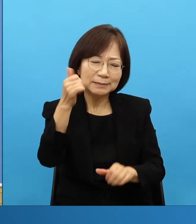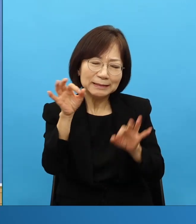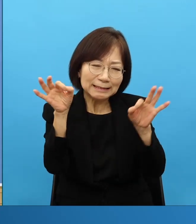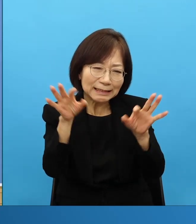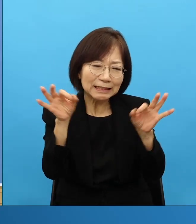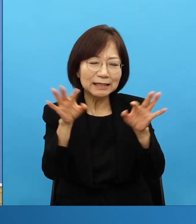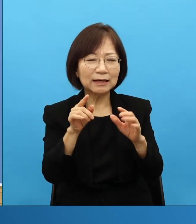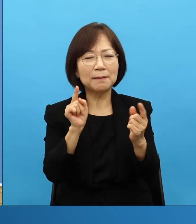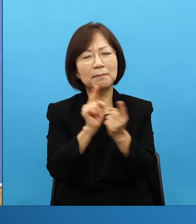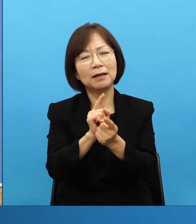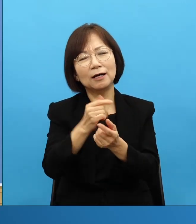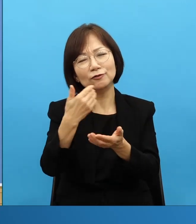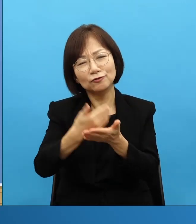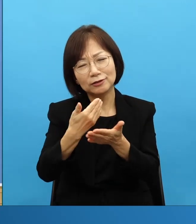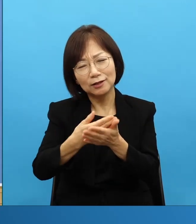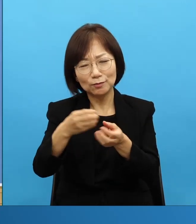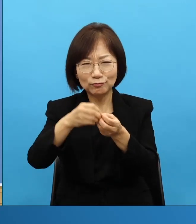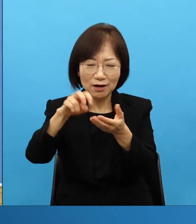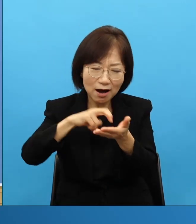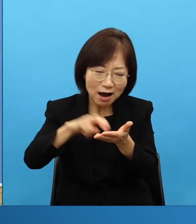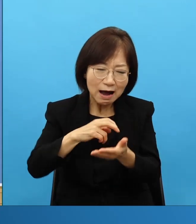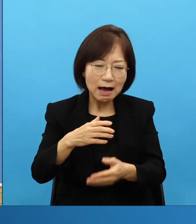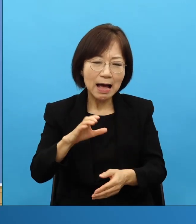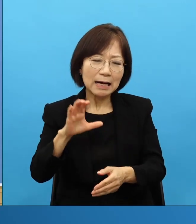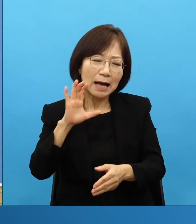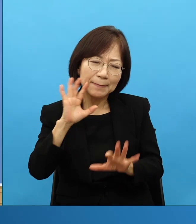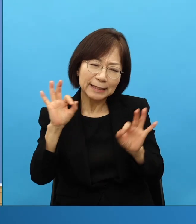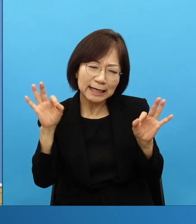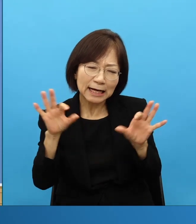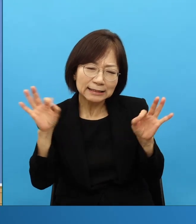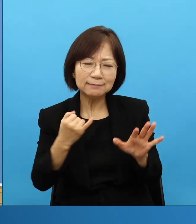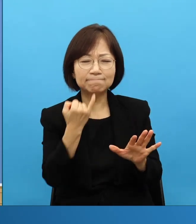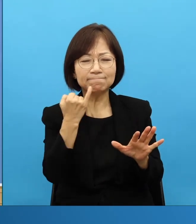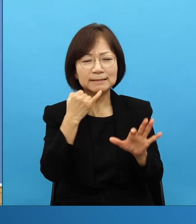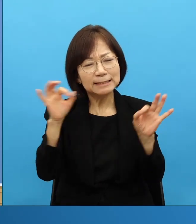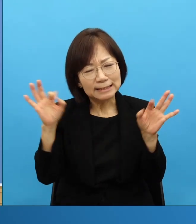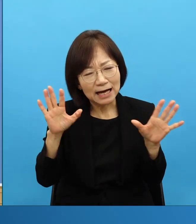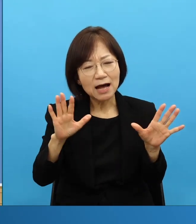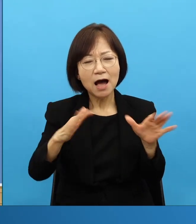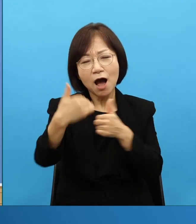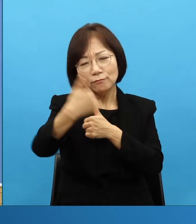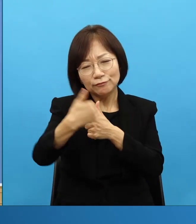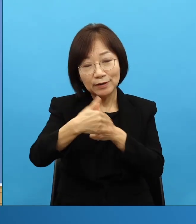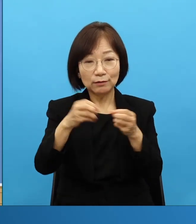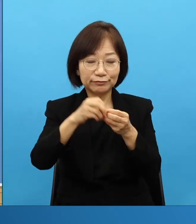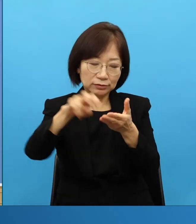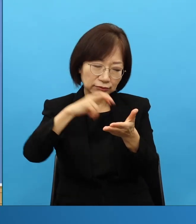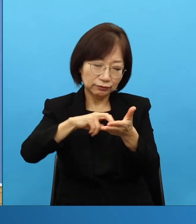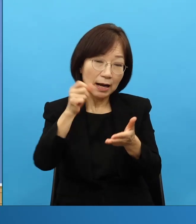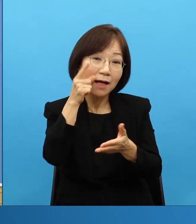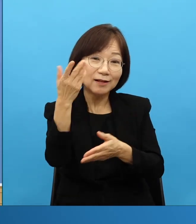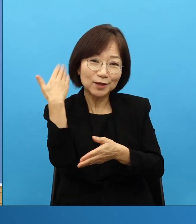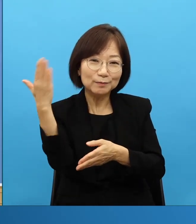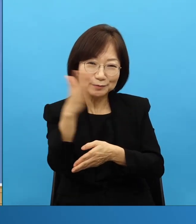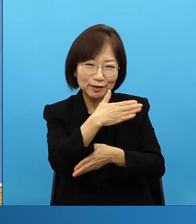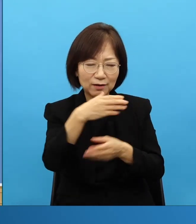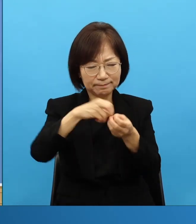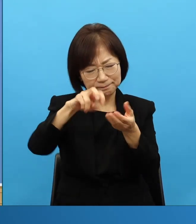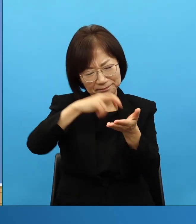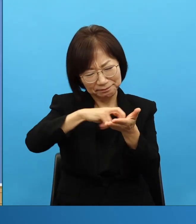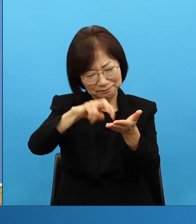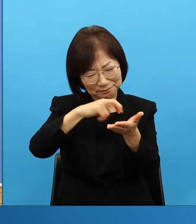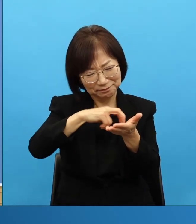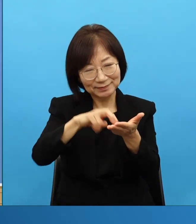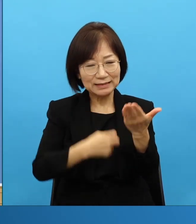얘기 자꾸 문자가 와요. And I had this text message from about a month ago. This person would constantly ask me if we could share a cup of coffee at this,